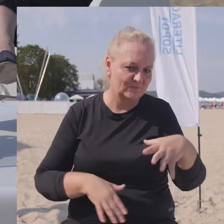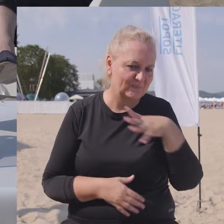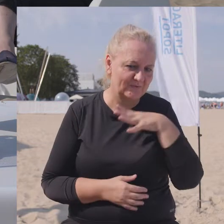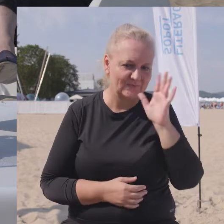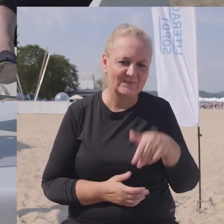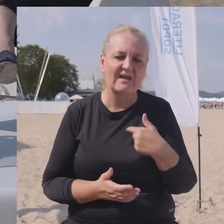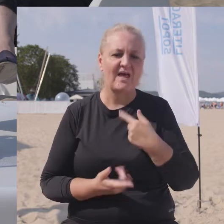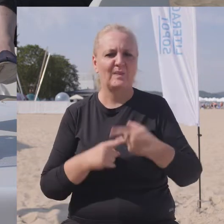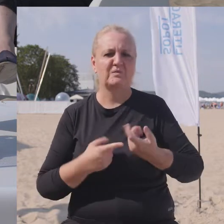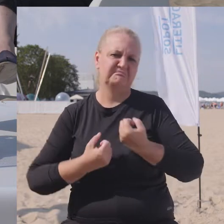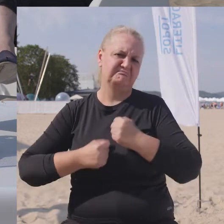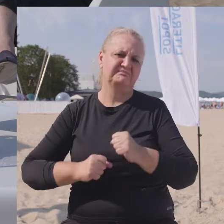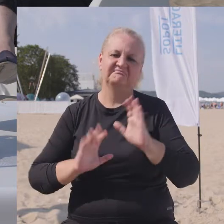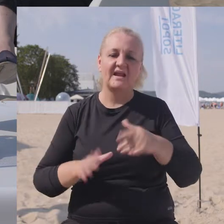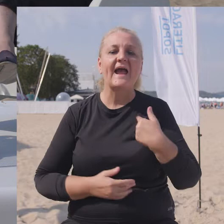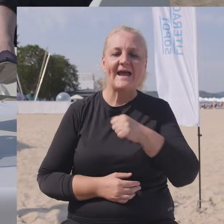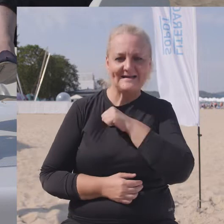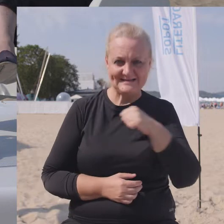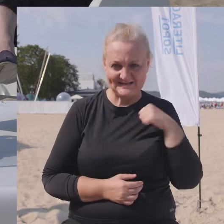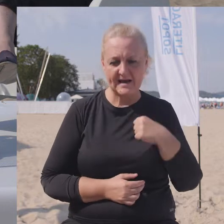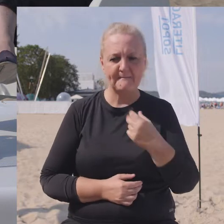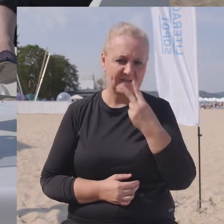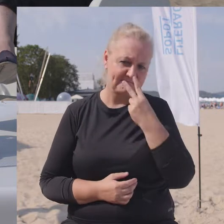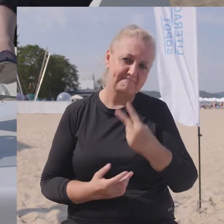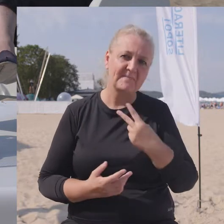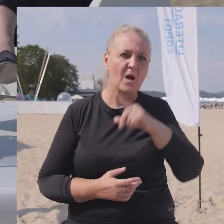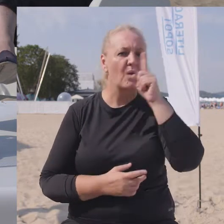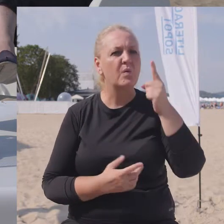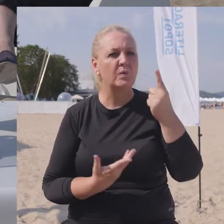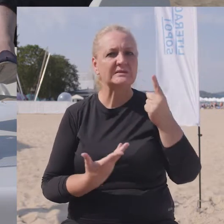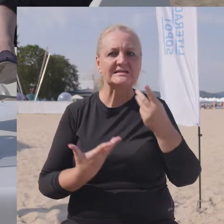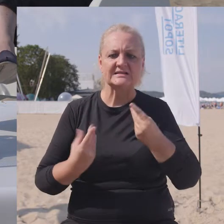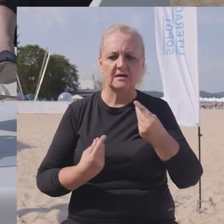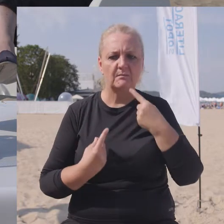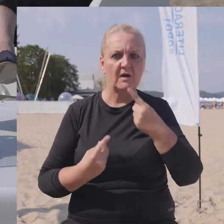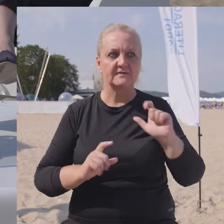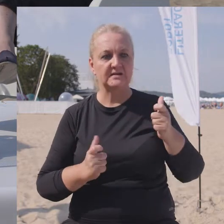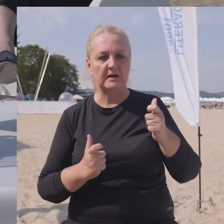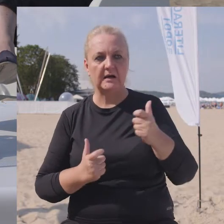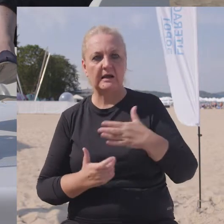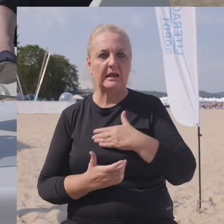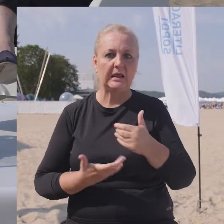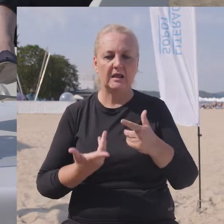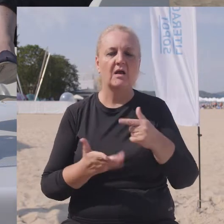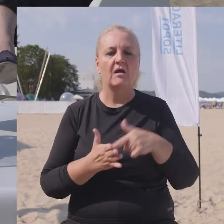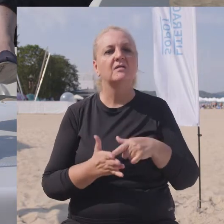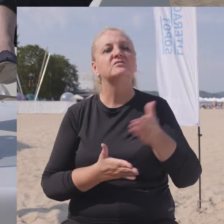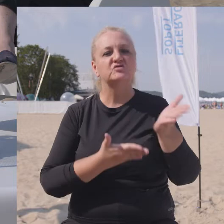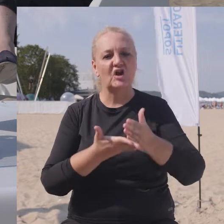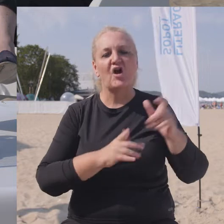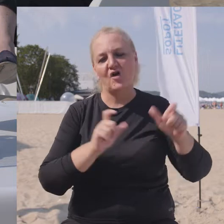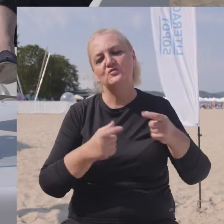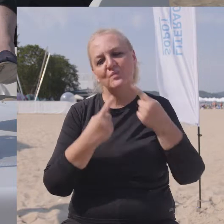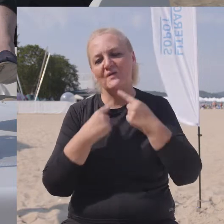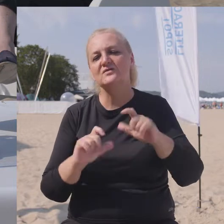trochę się uodporniłam, ale oczywiście sama łapię się na tym, co ludzie powiedzą. To jest, niektórzy powiedzą, że tak, na tym właśnie